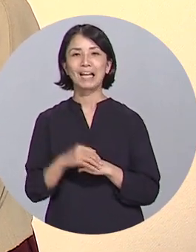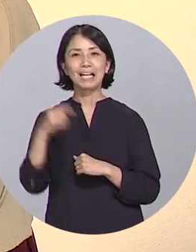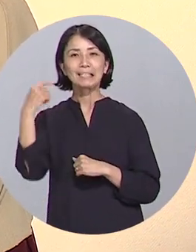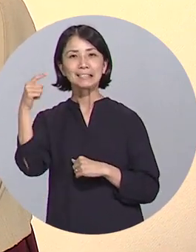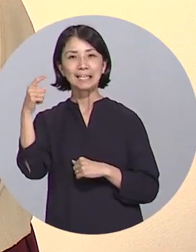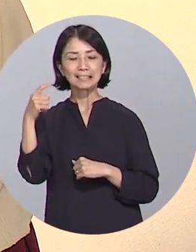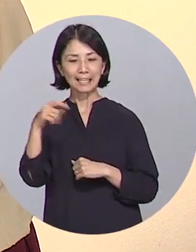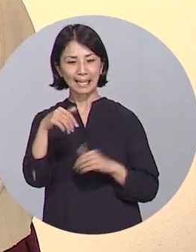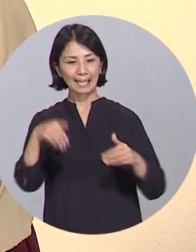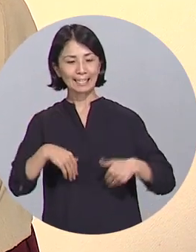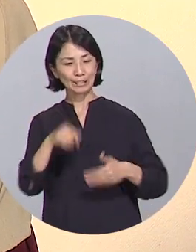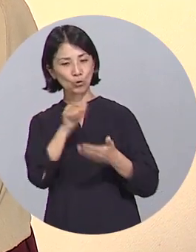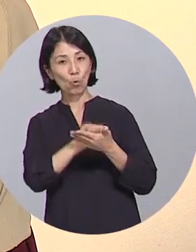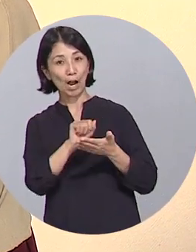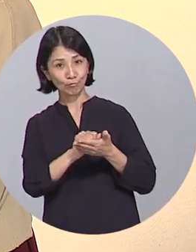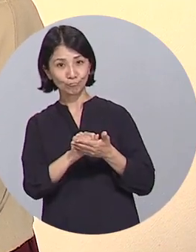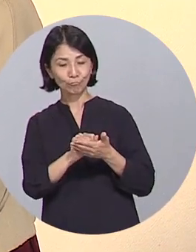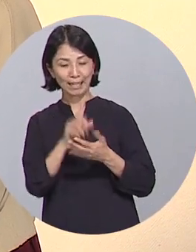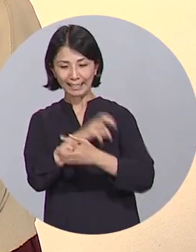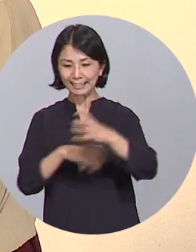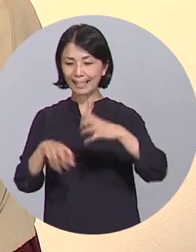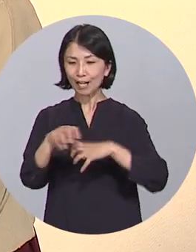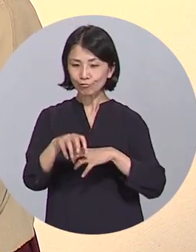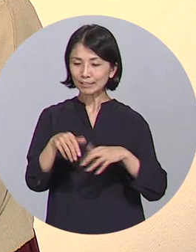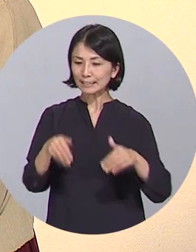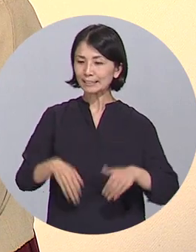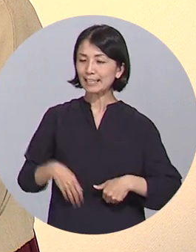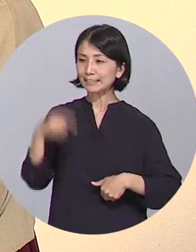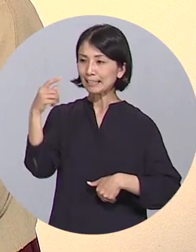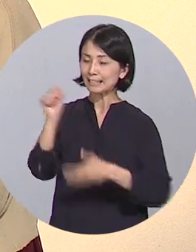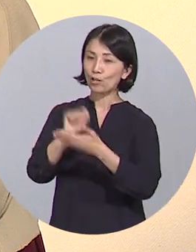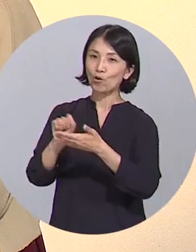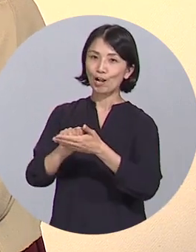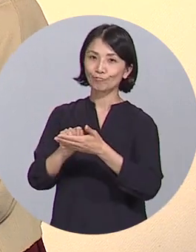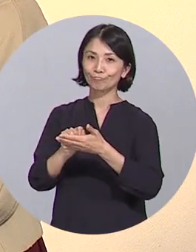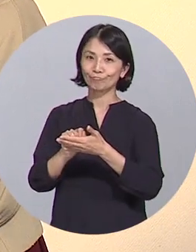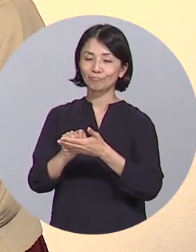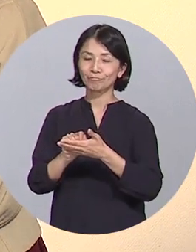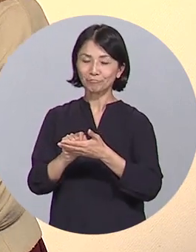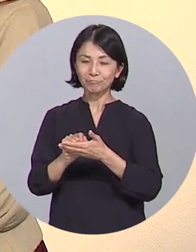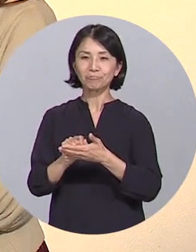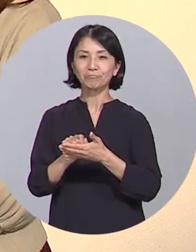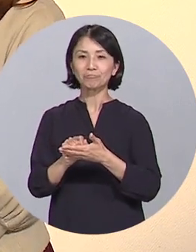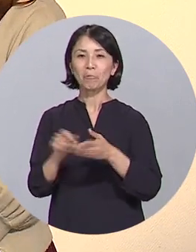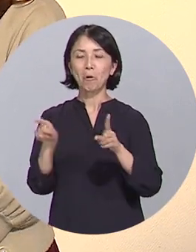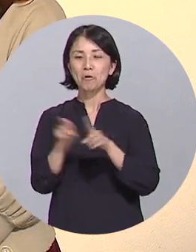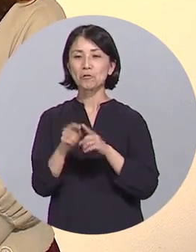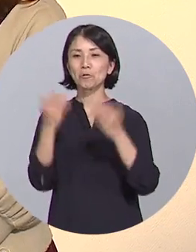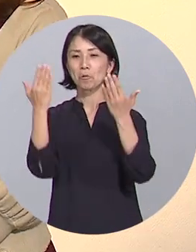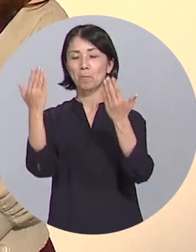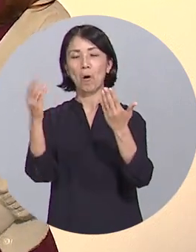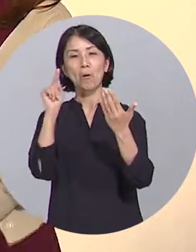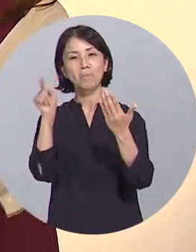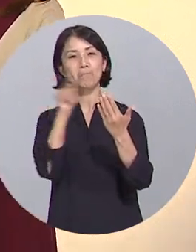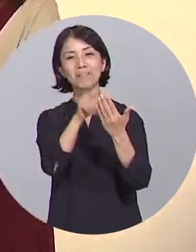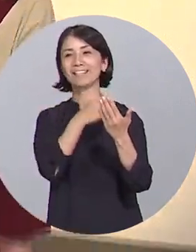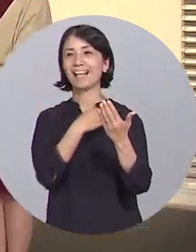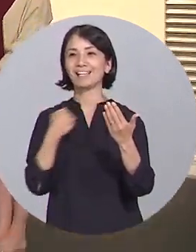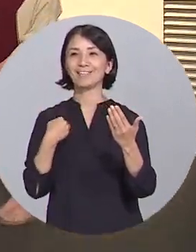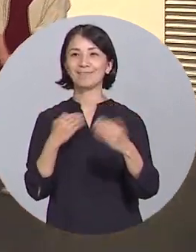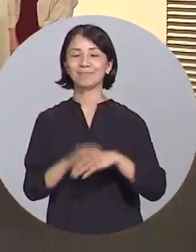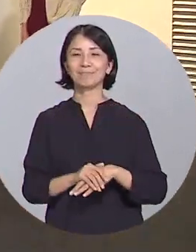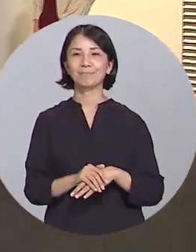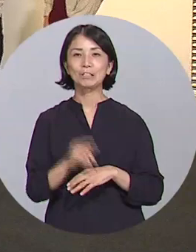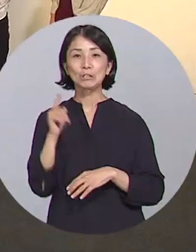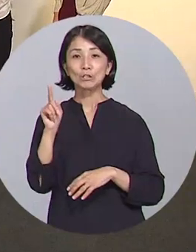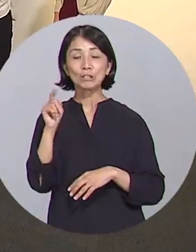描いた作品と弟子が先生を描いた作品を並べて展示しています。どちらが先生が描いた作品